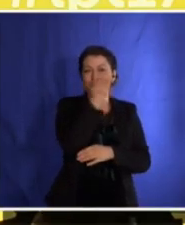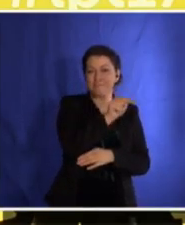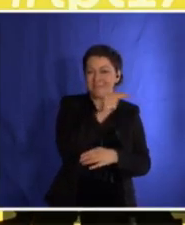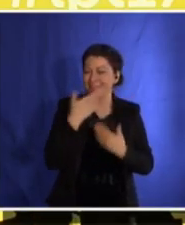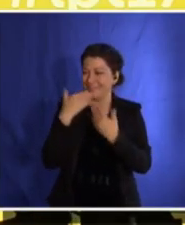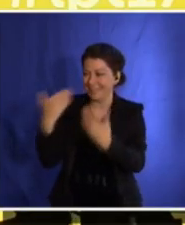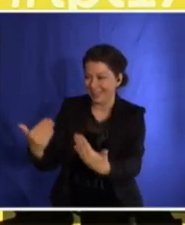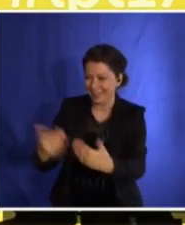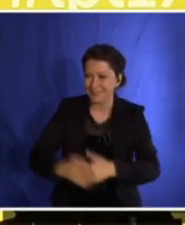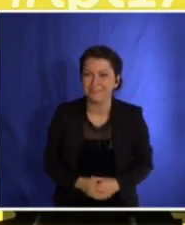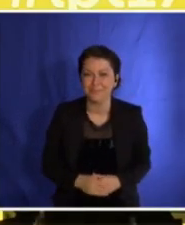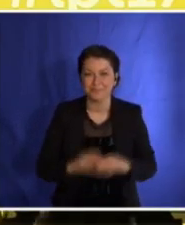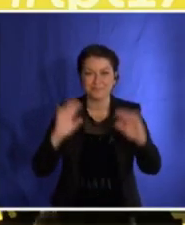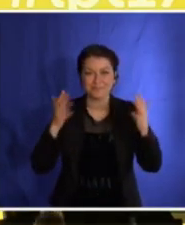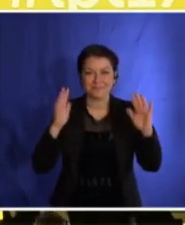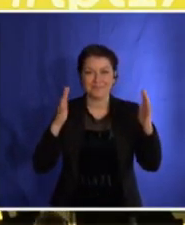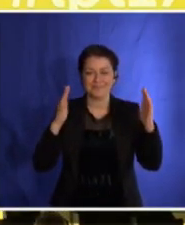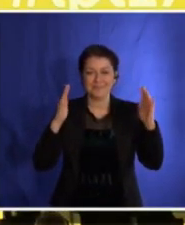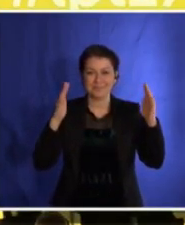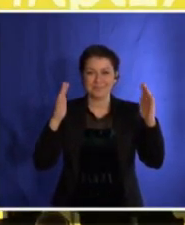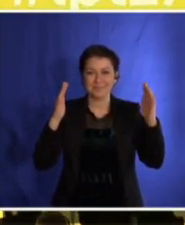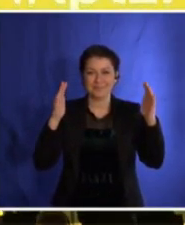Dankeschön.